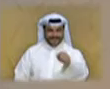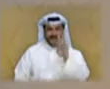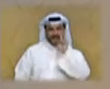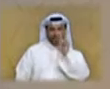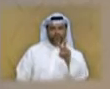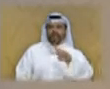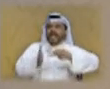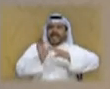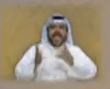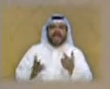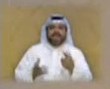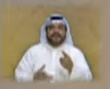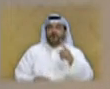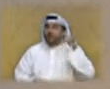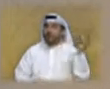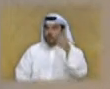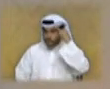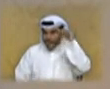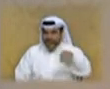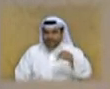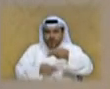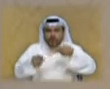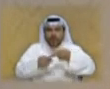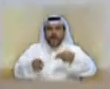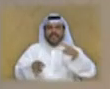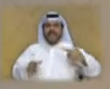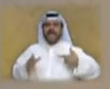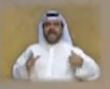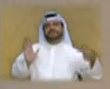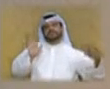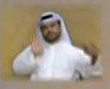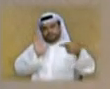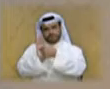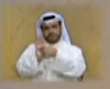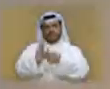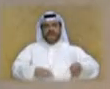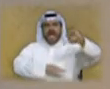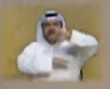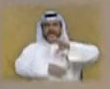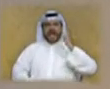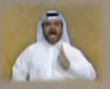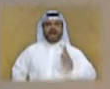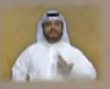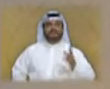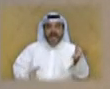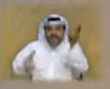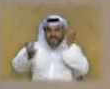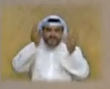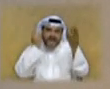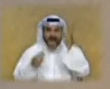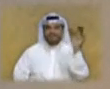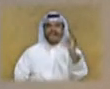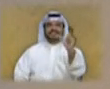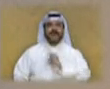للرؤية والتصور للاستثمار الأفضل للكويت عاصمة للثقافة الإسلامية،